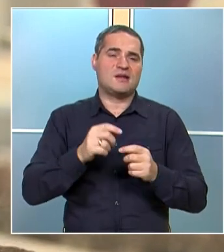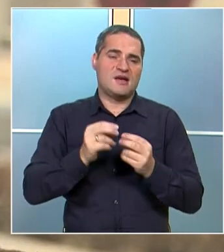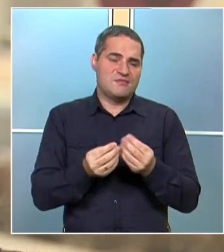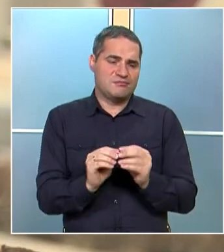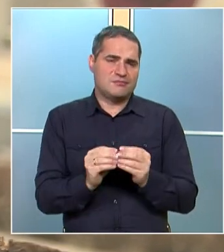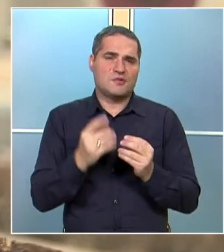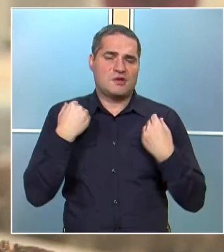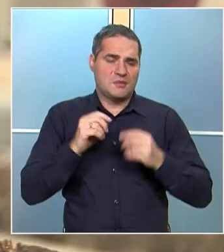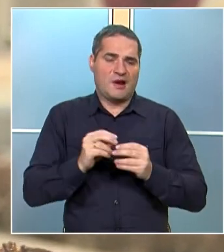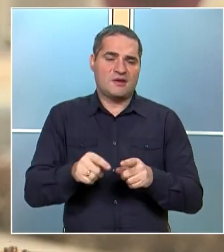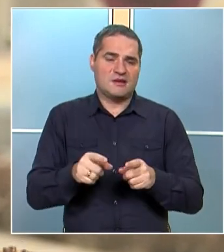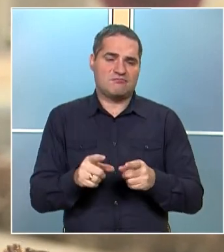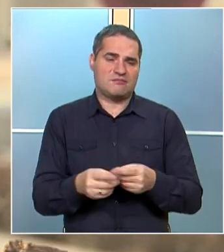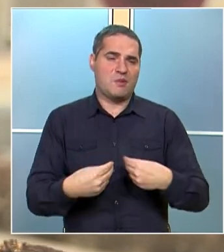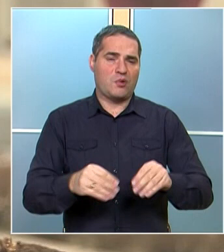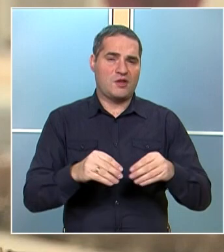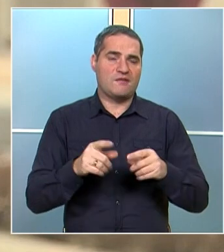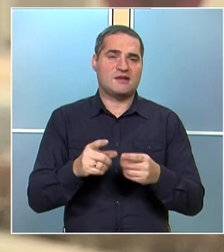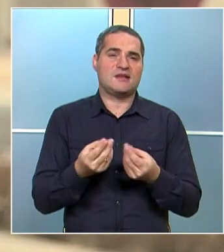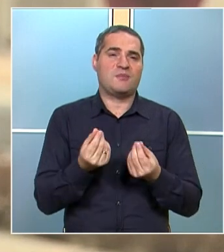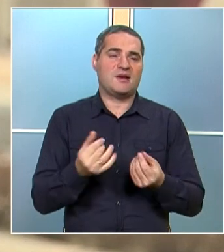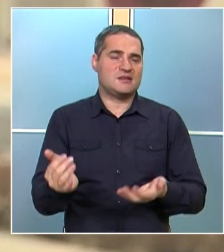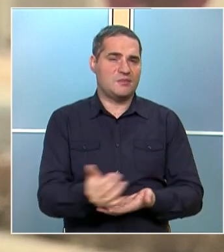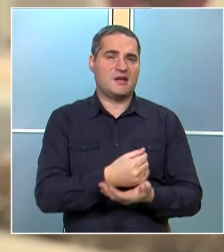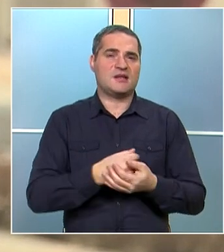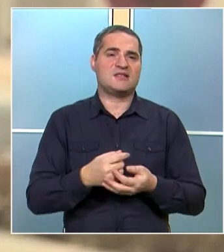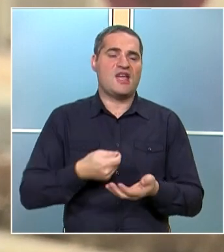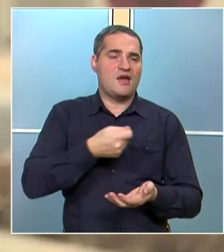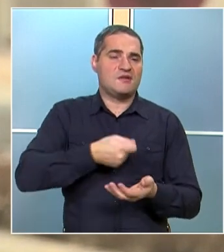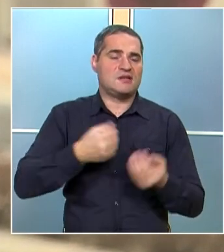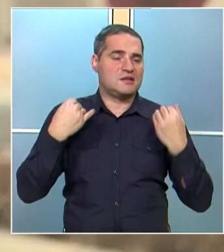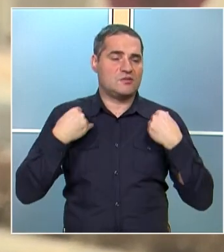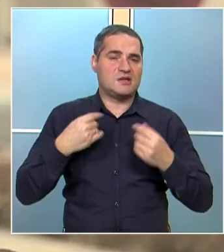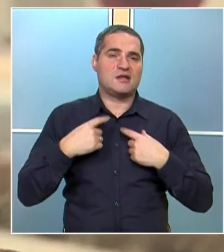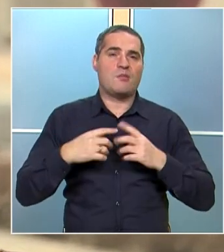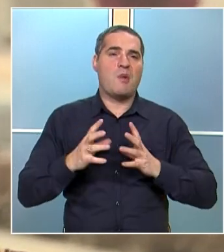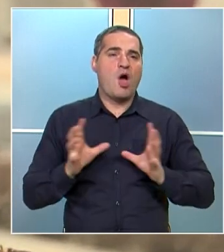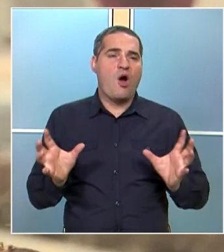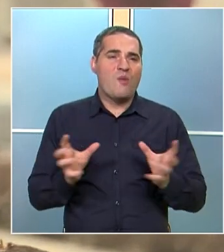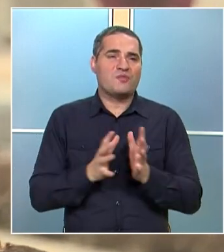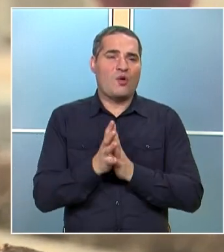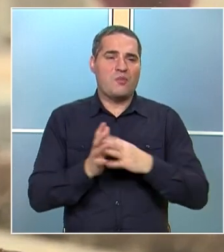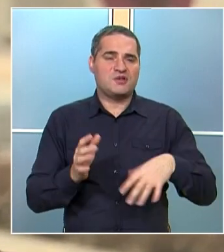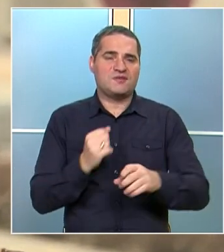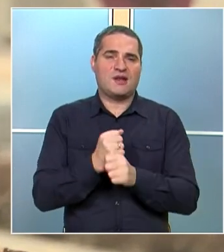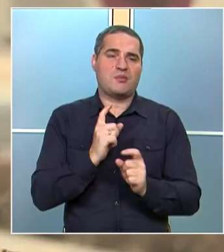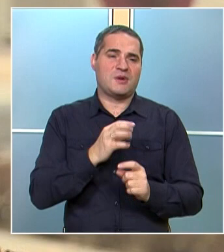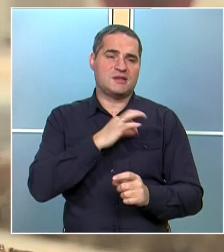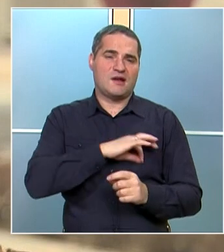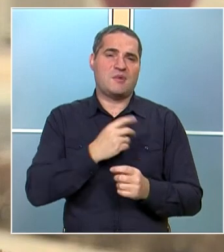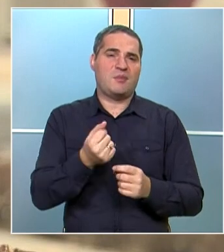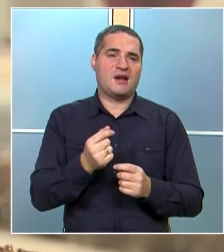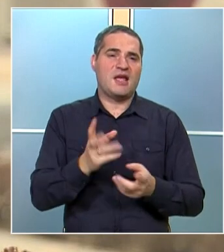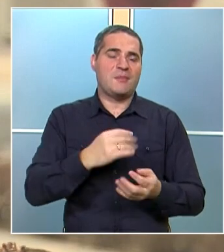се продават, и тия парички се инвестират в университета. Имахме обществени работи спрямо университета, пак се изкарваха парички